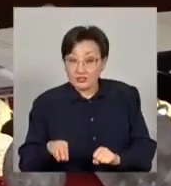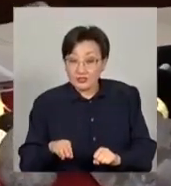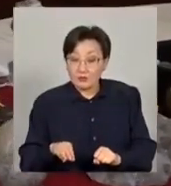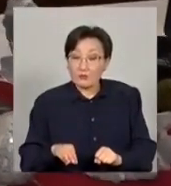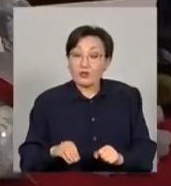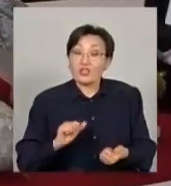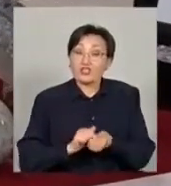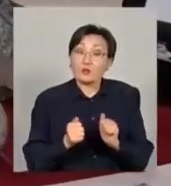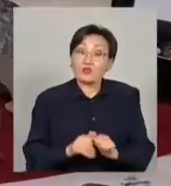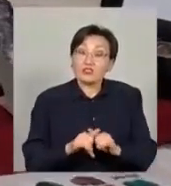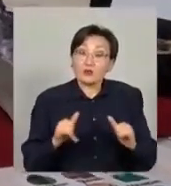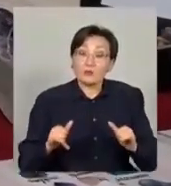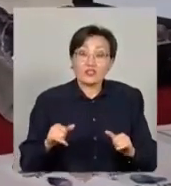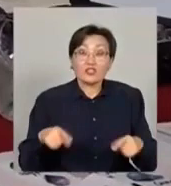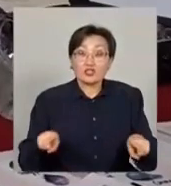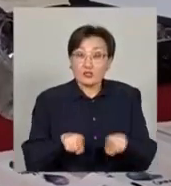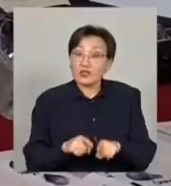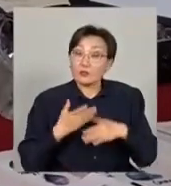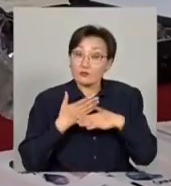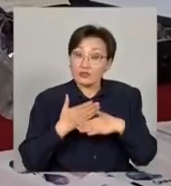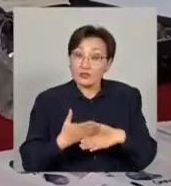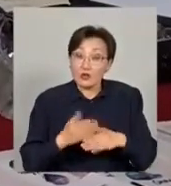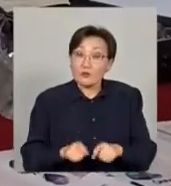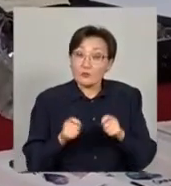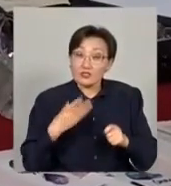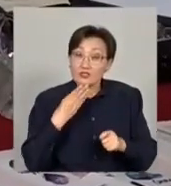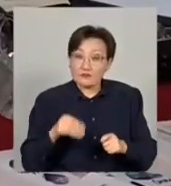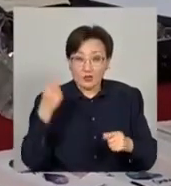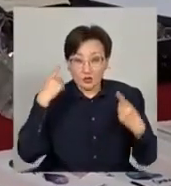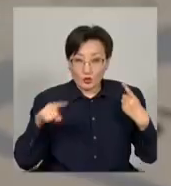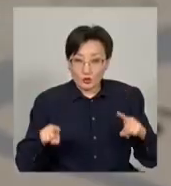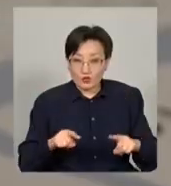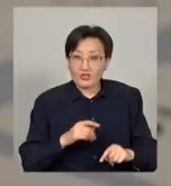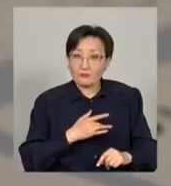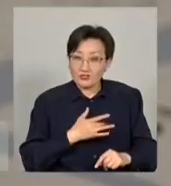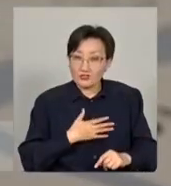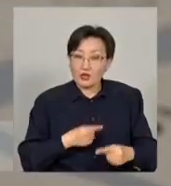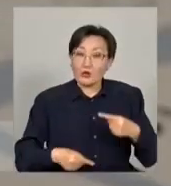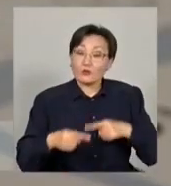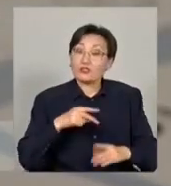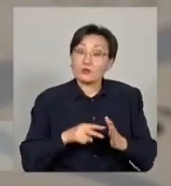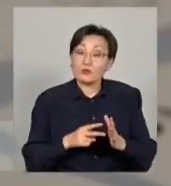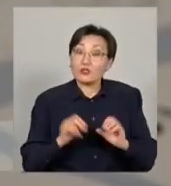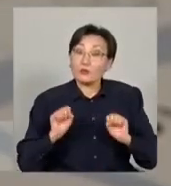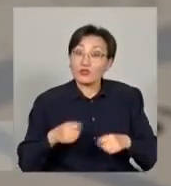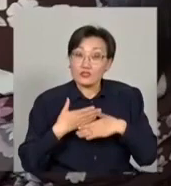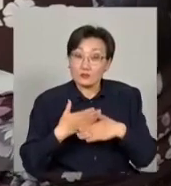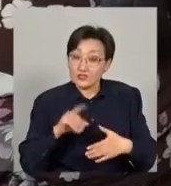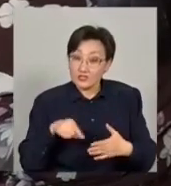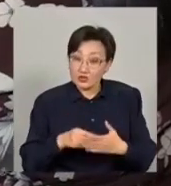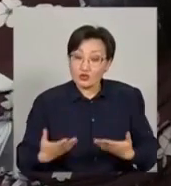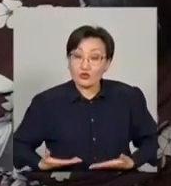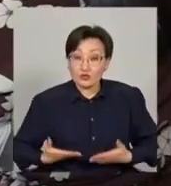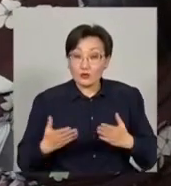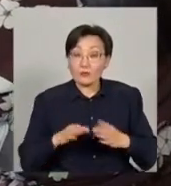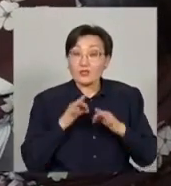Камень развивает интуицию, а также помогает раскрыть свой творческий потенциал. Возвращаясь к семерке, то она поможет в вопросах жилья,